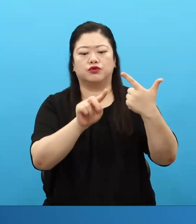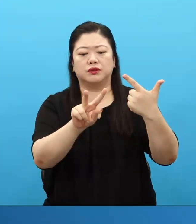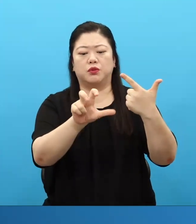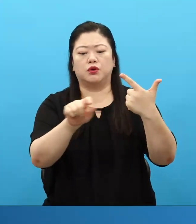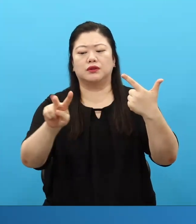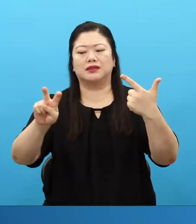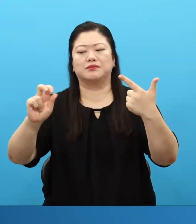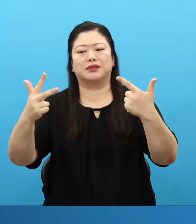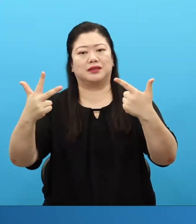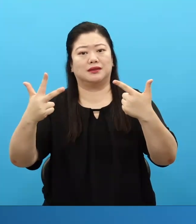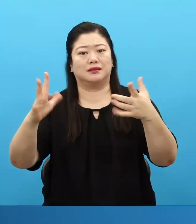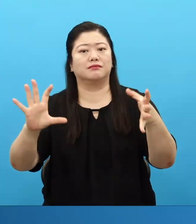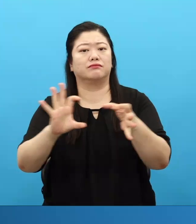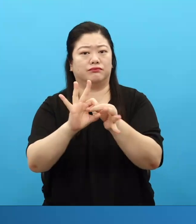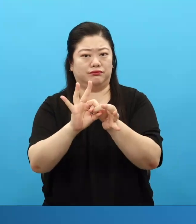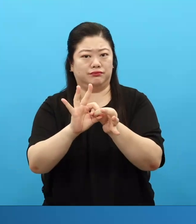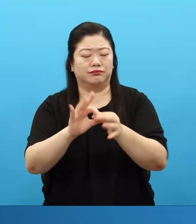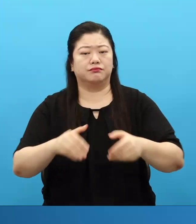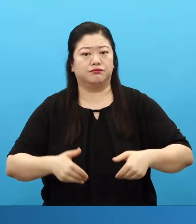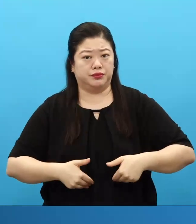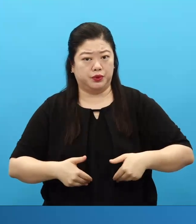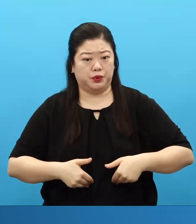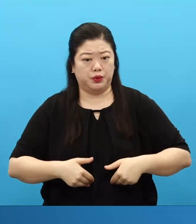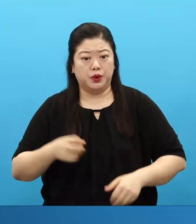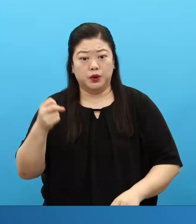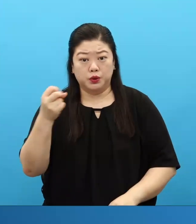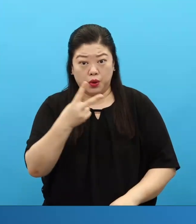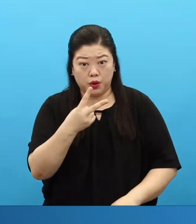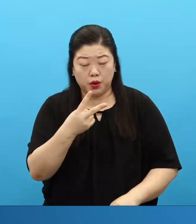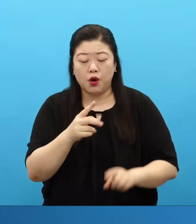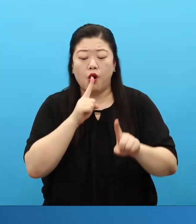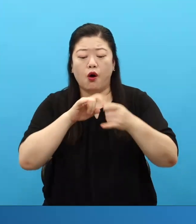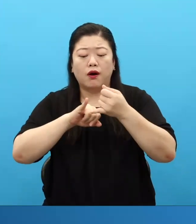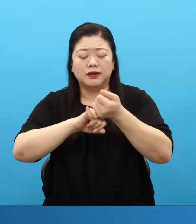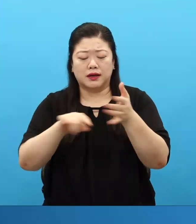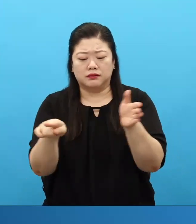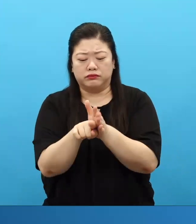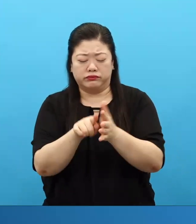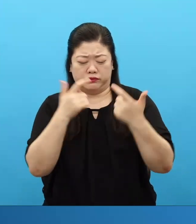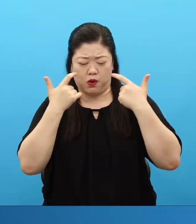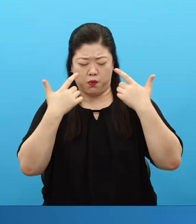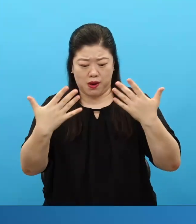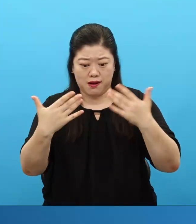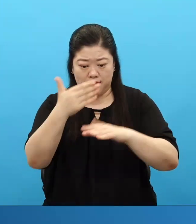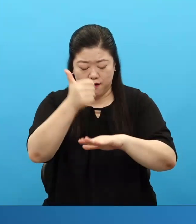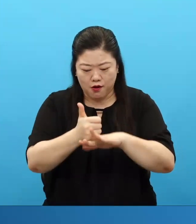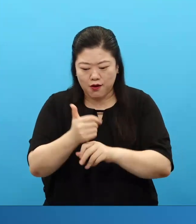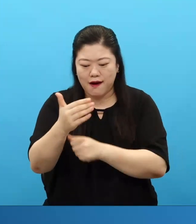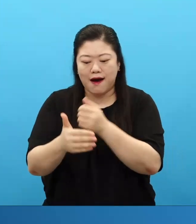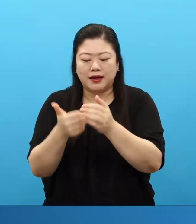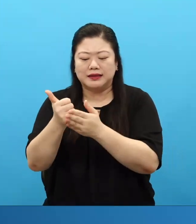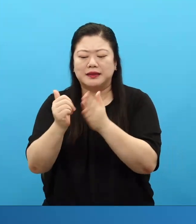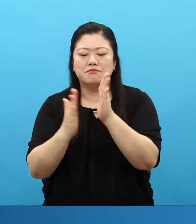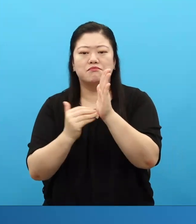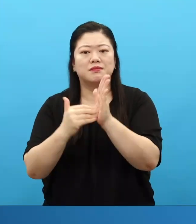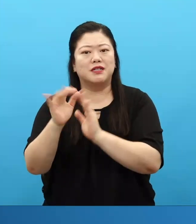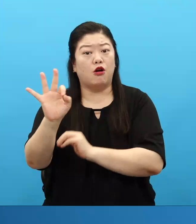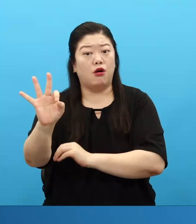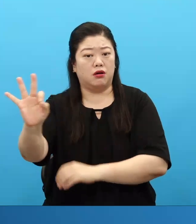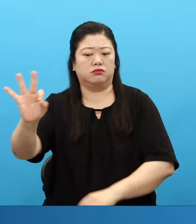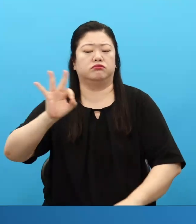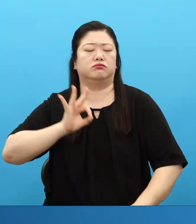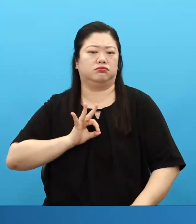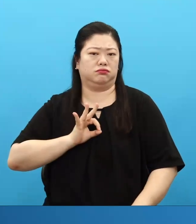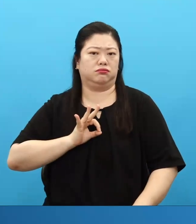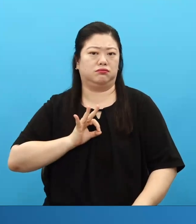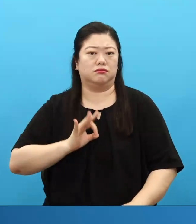I will survive. 내가 이 언약 속에 있다면 확실한 하나님의 말씀은 나의 발판이 됩니다. And if I am inside this covenant, then God's sure word